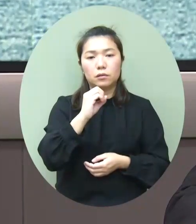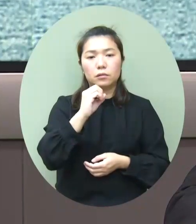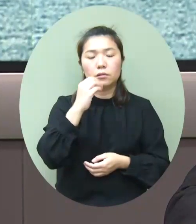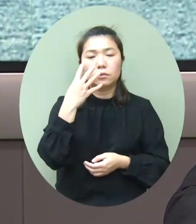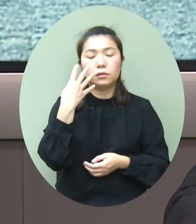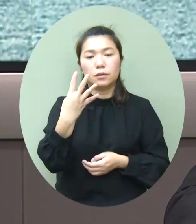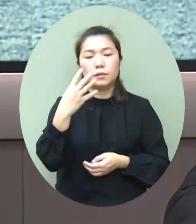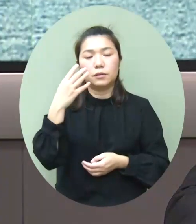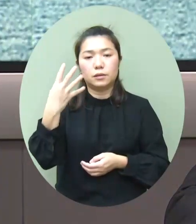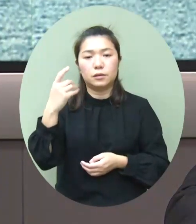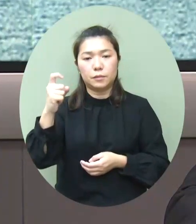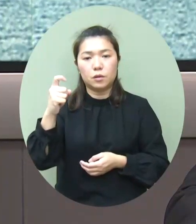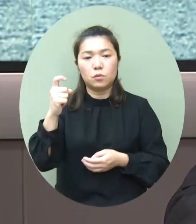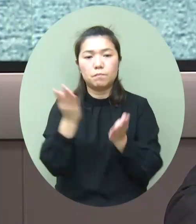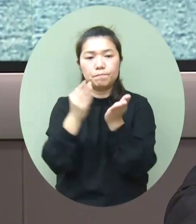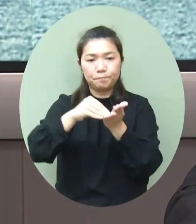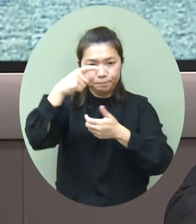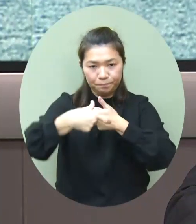了